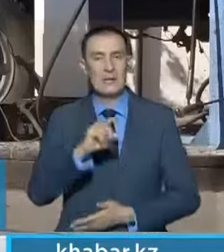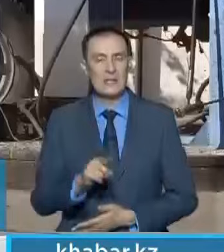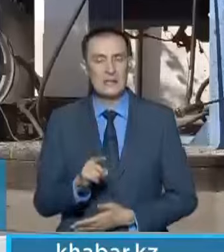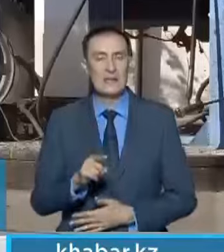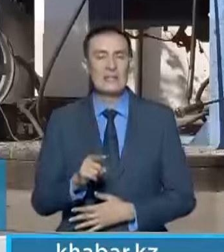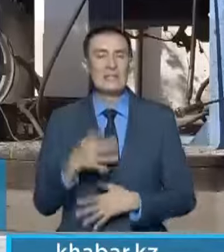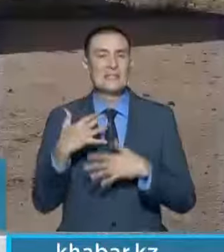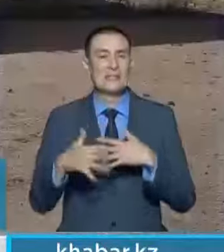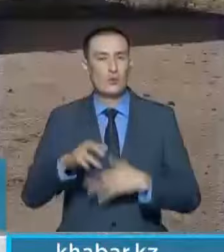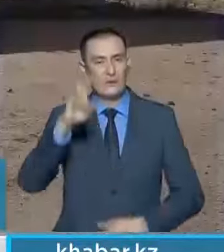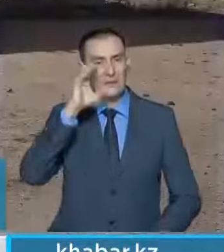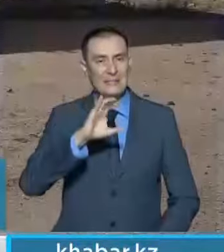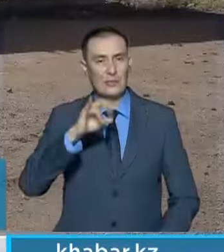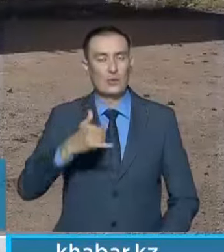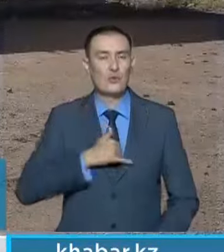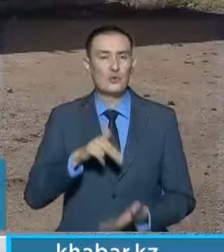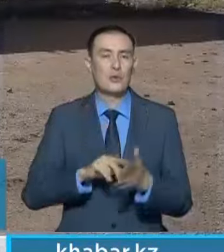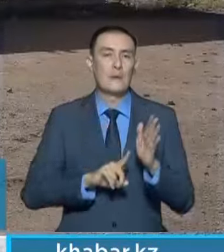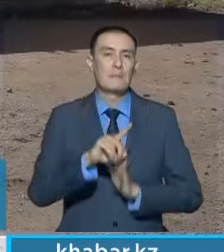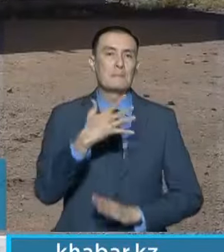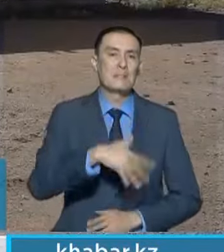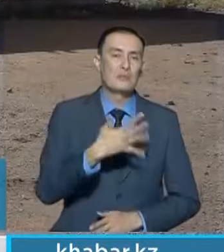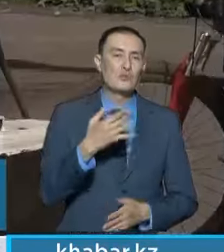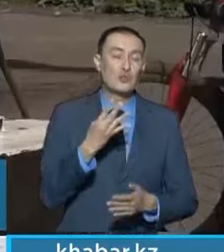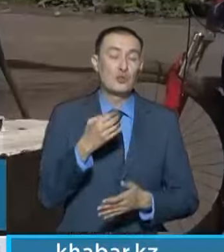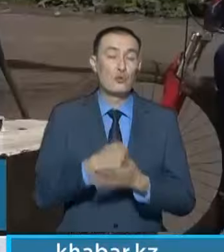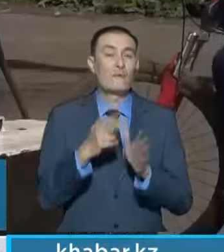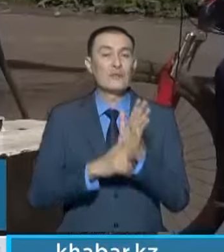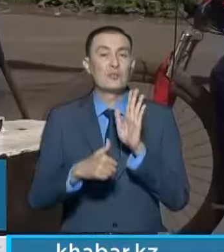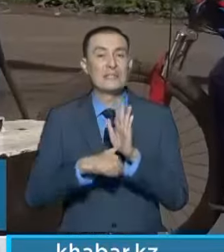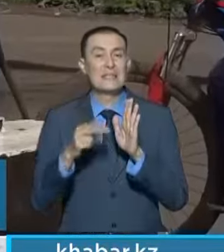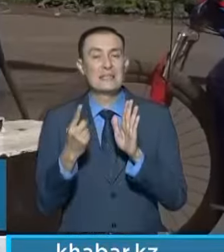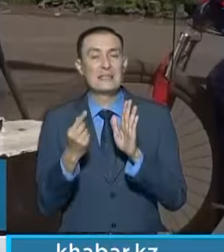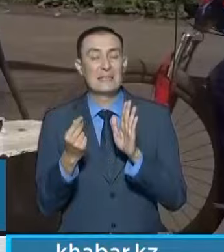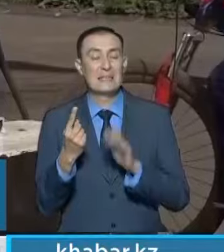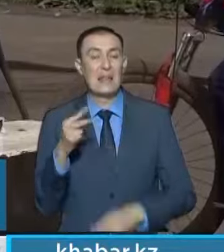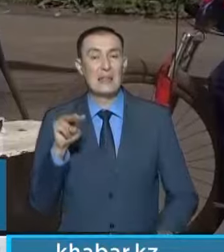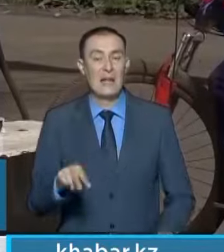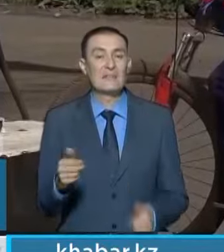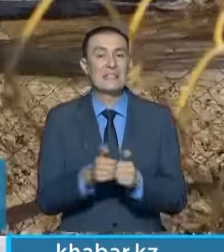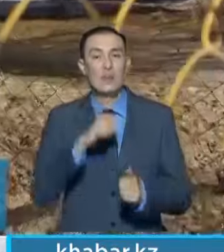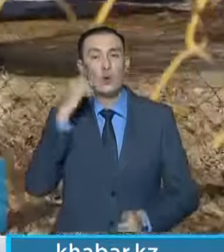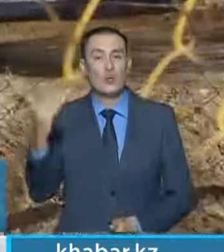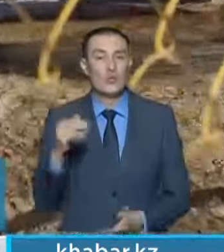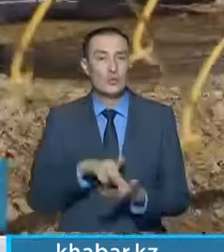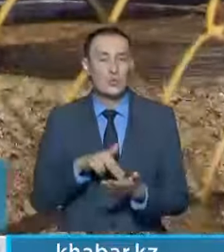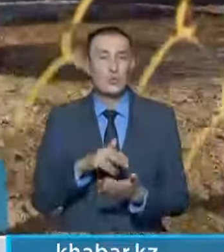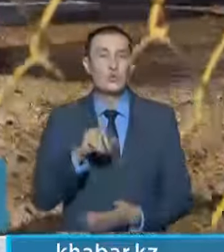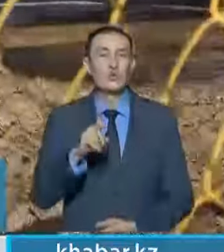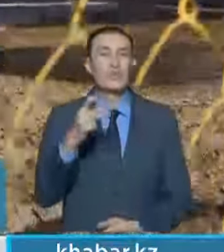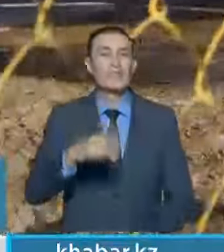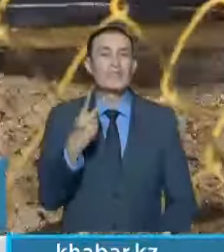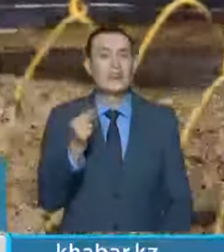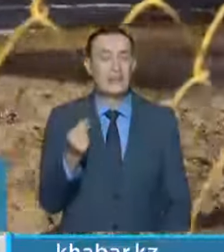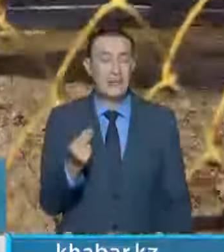стран СНГ. Если у нас он стоит от 54 до 86 тенге за литр, то в соседней России цена составляет уже